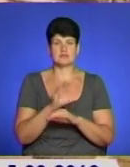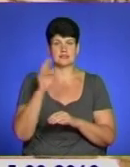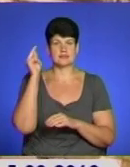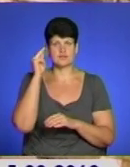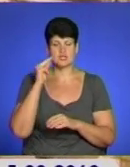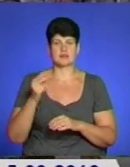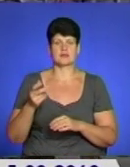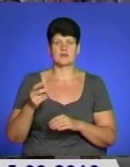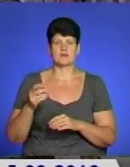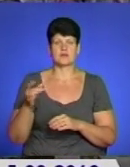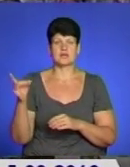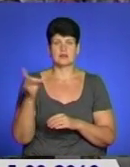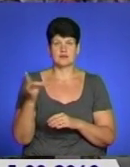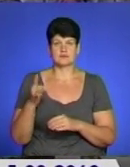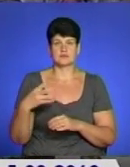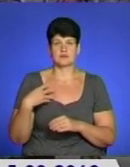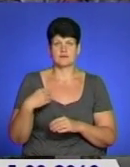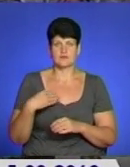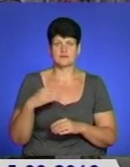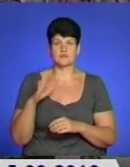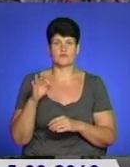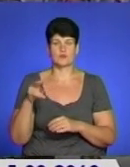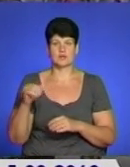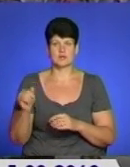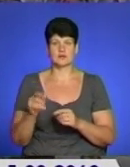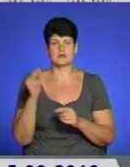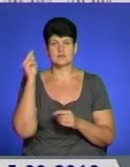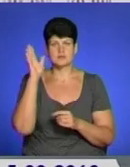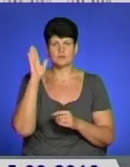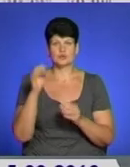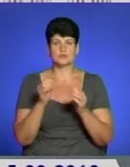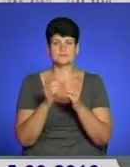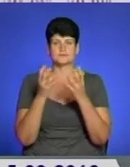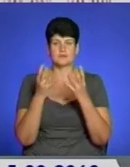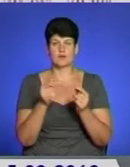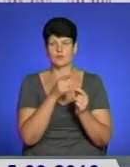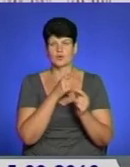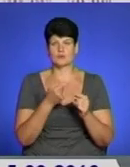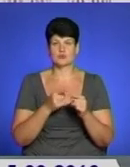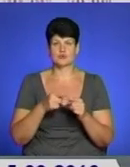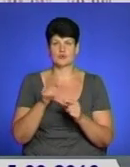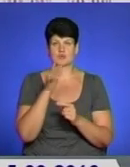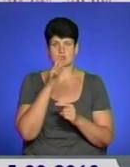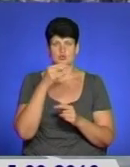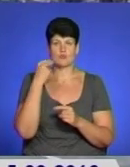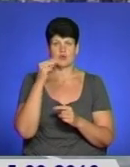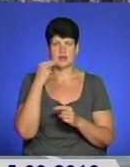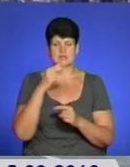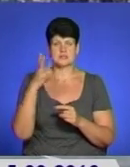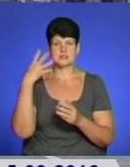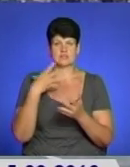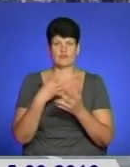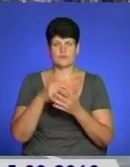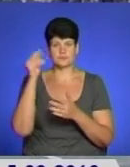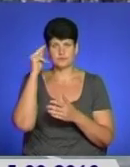та Волині. Навчання проводитимуться впродовж 10 днів. Протягом цього часу резервісти покращать свій вишкіл, удосконалять та